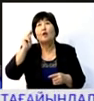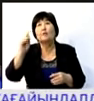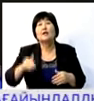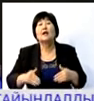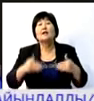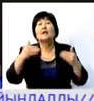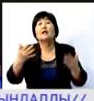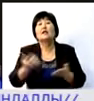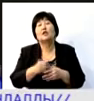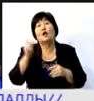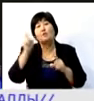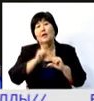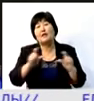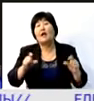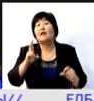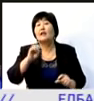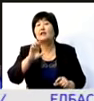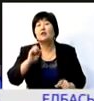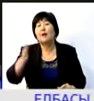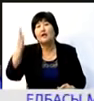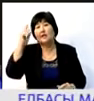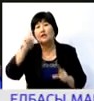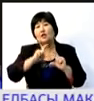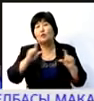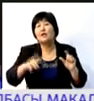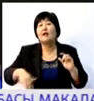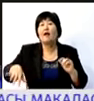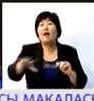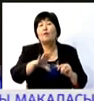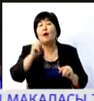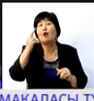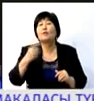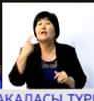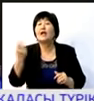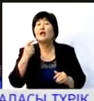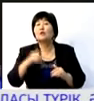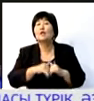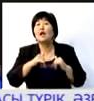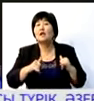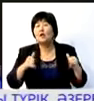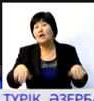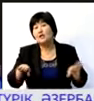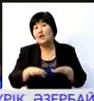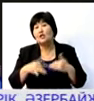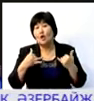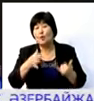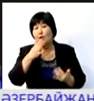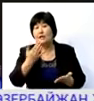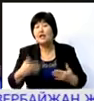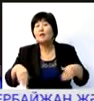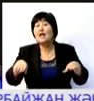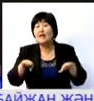сарқылмасы көзі мектепте. Назарбаев зияткерлік мектебінің аймақтың әлеуметтік-экономикалық дамуына және бүгінгі заман талабына